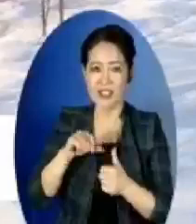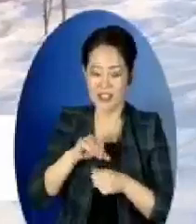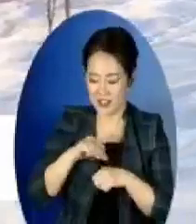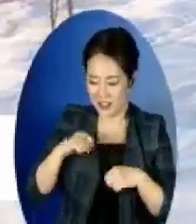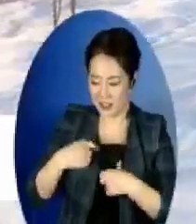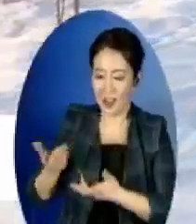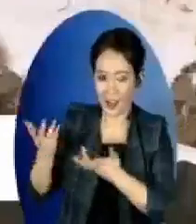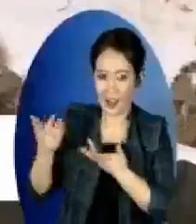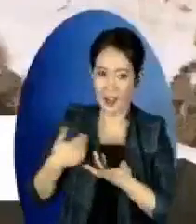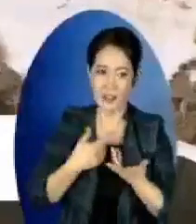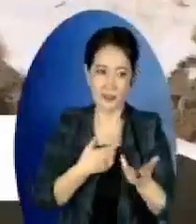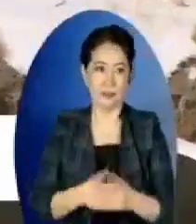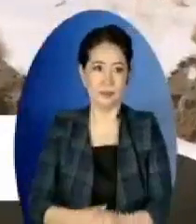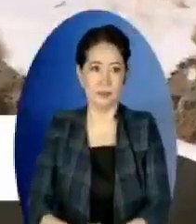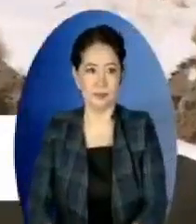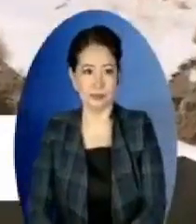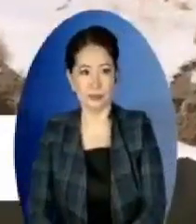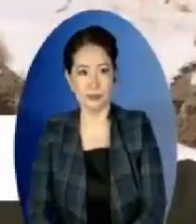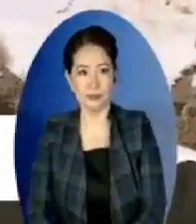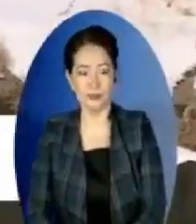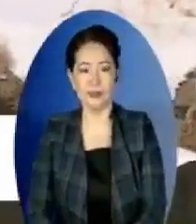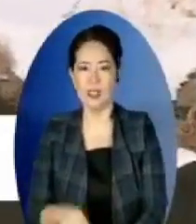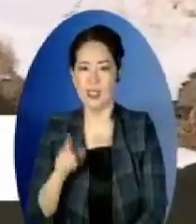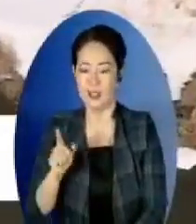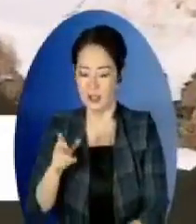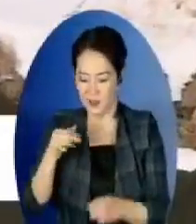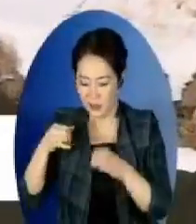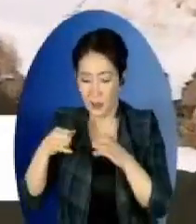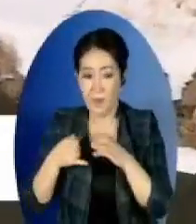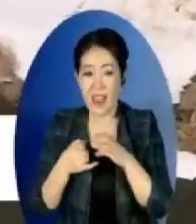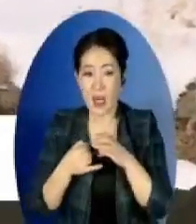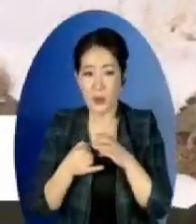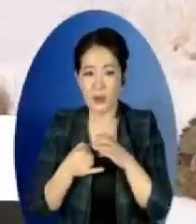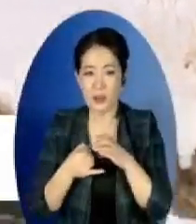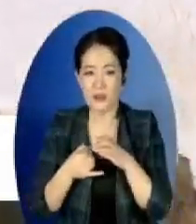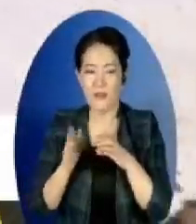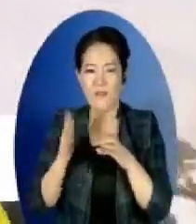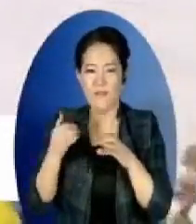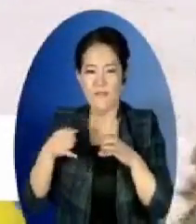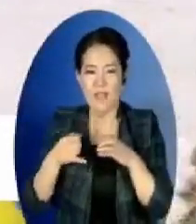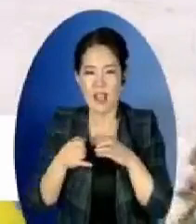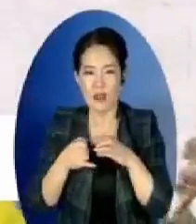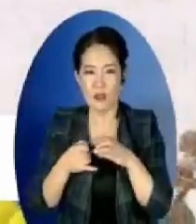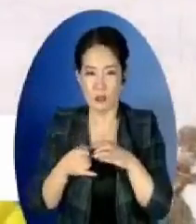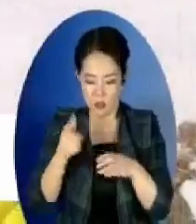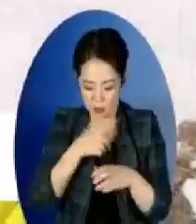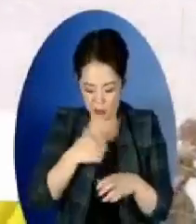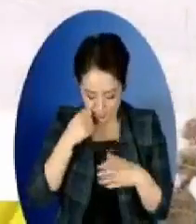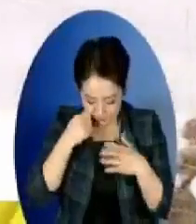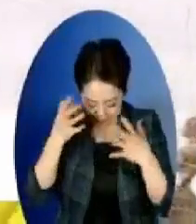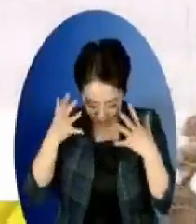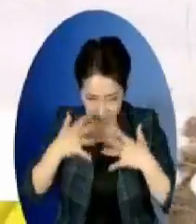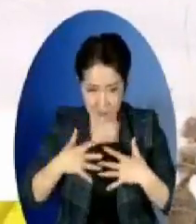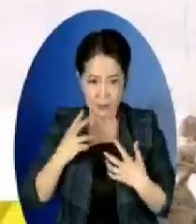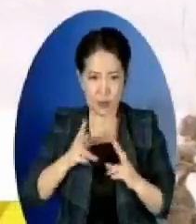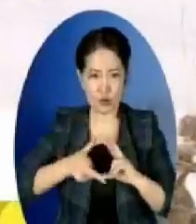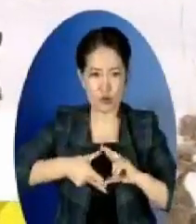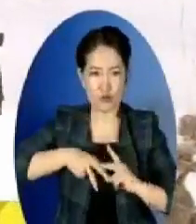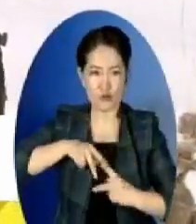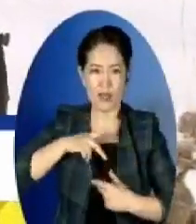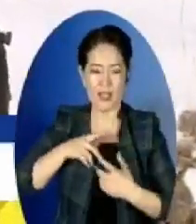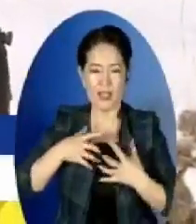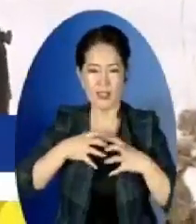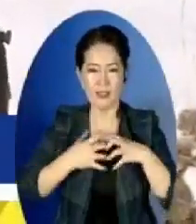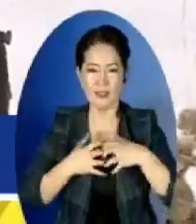байна. Энэ вирус чинь хүний биеийн нөгөө дархлаа их хамгийн гол нь сайн